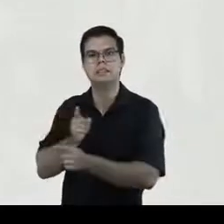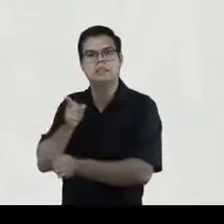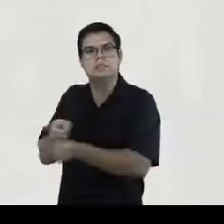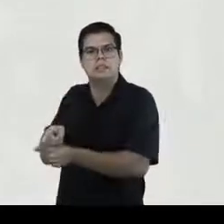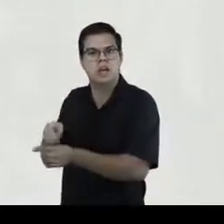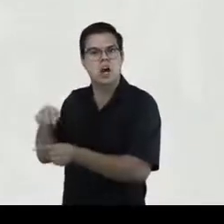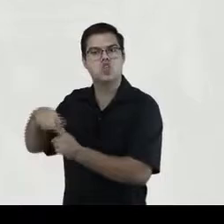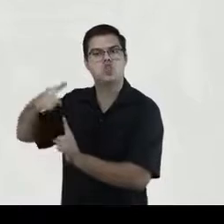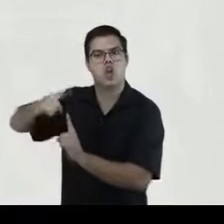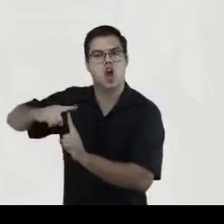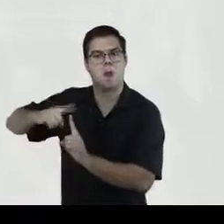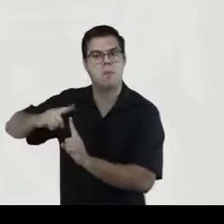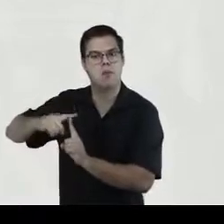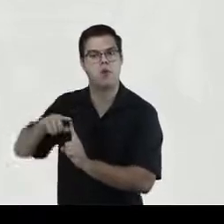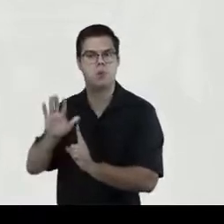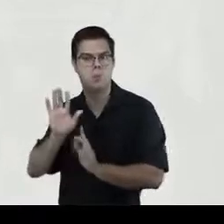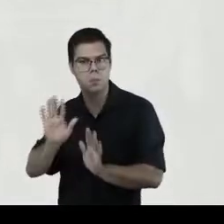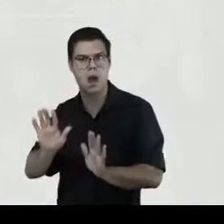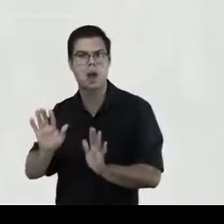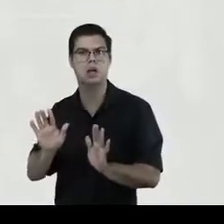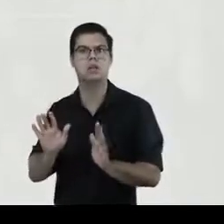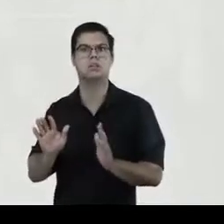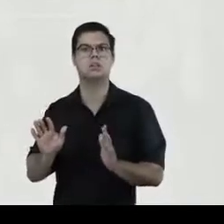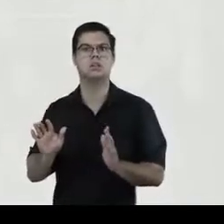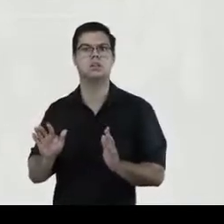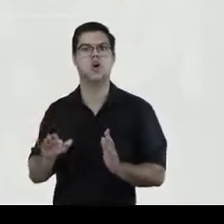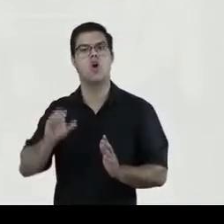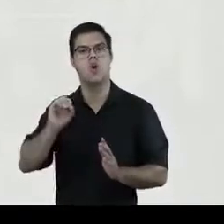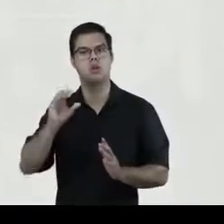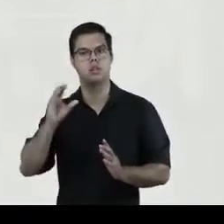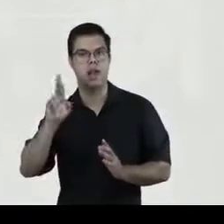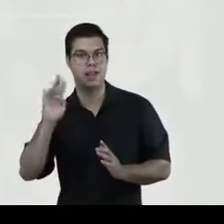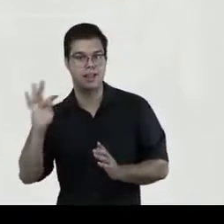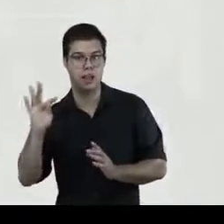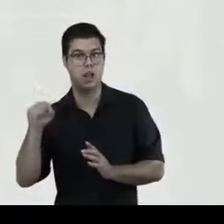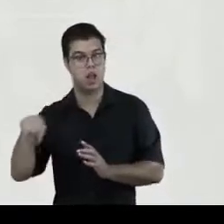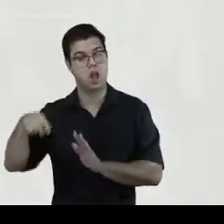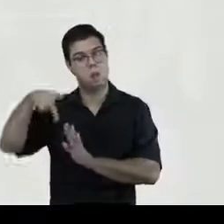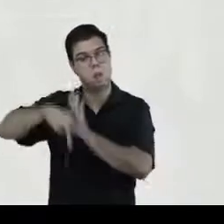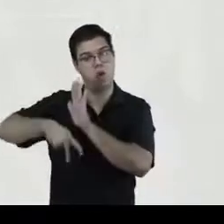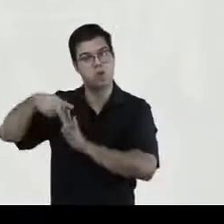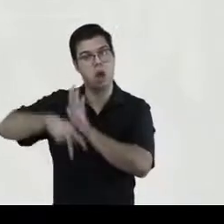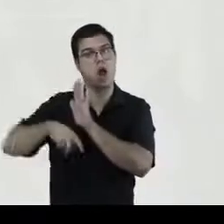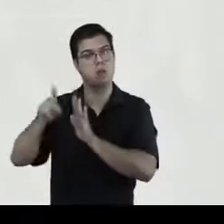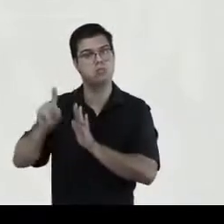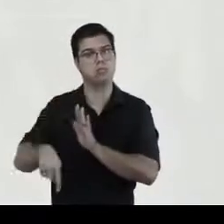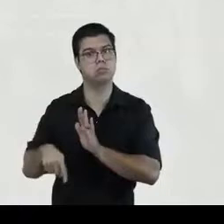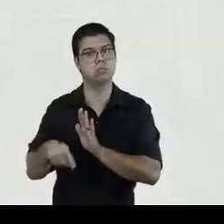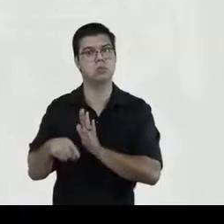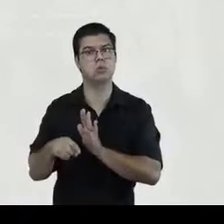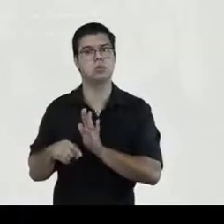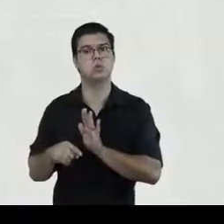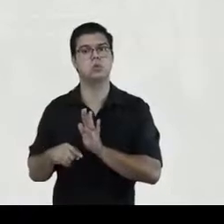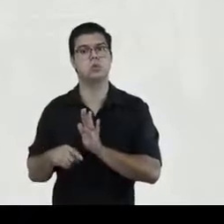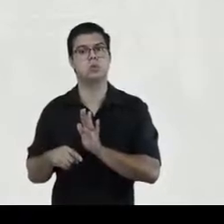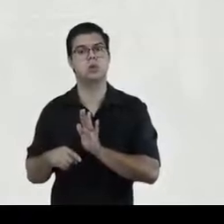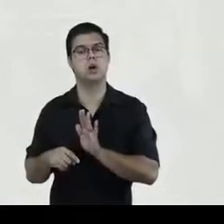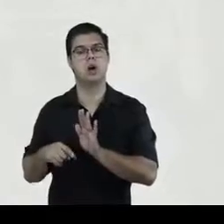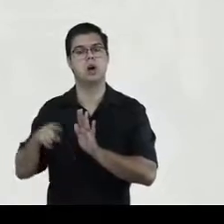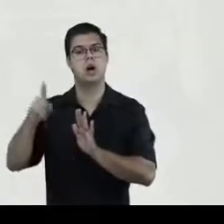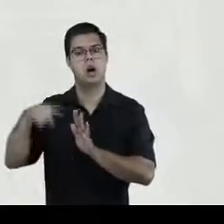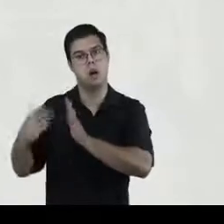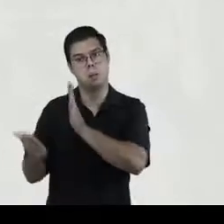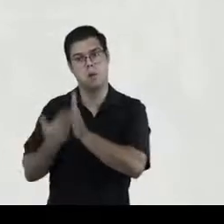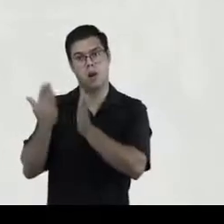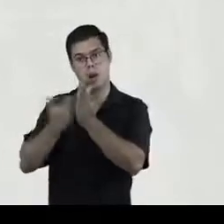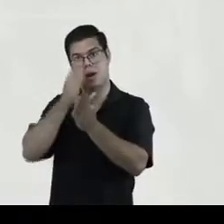sondern OCRD ist das Projekt, das für die deutschen Bibliotheken die